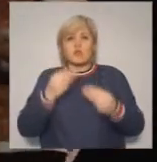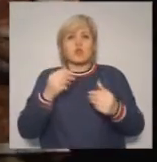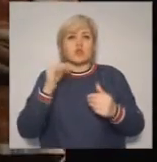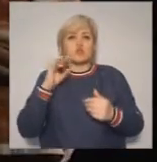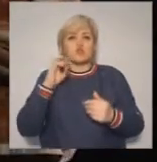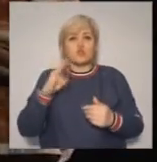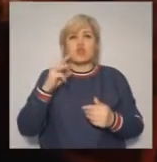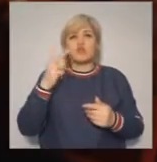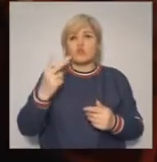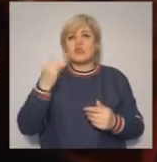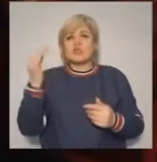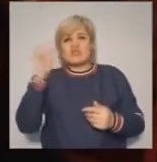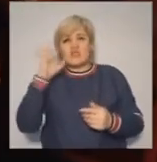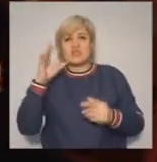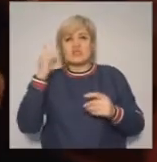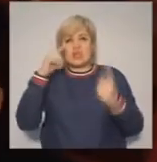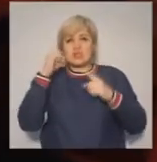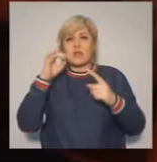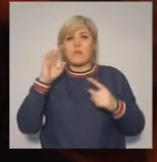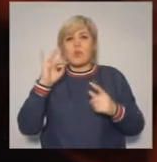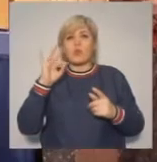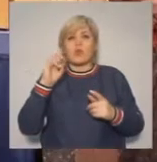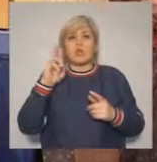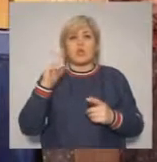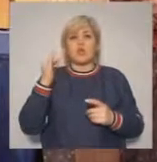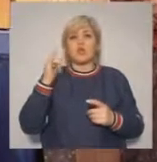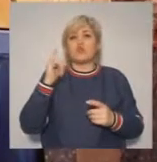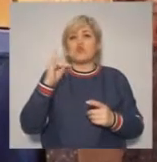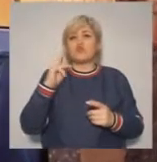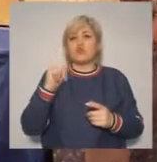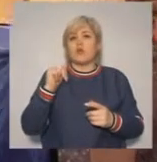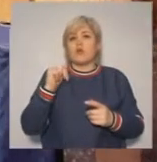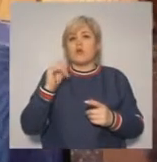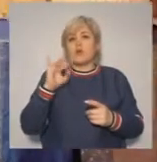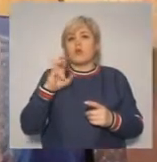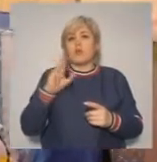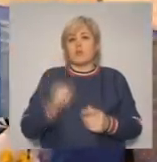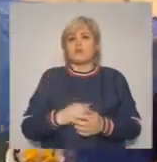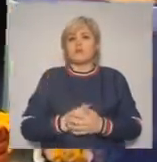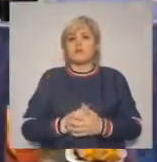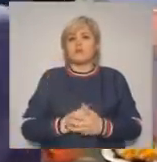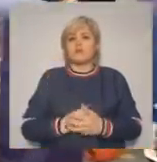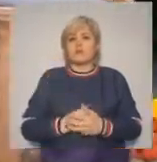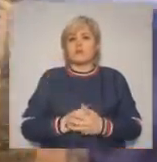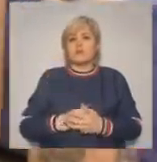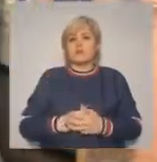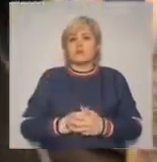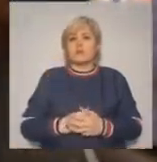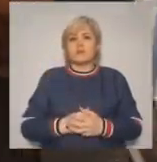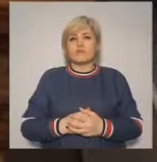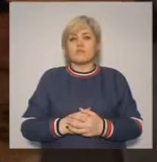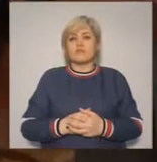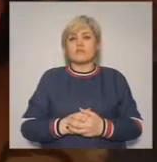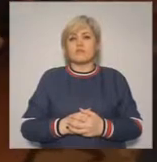сказок про репку и курочку Рябу. Спектакль идет без возрастных ограничений, однако это не мешает сказочному деду